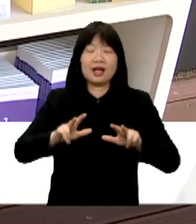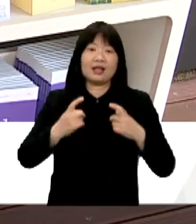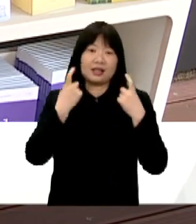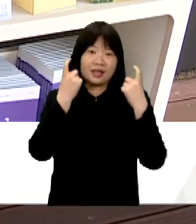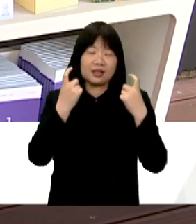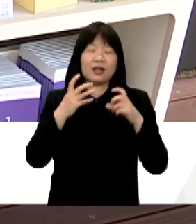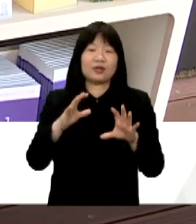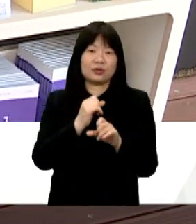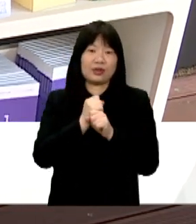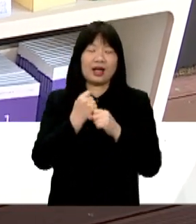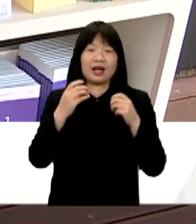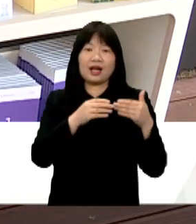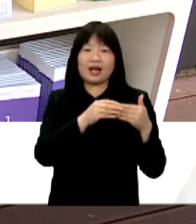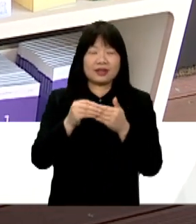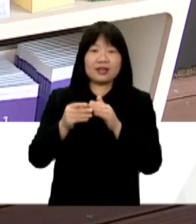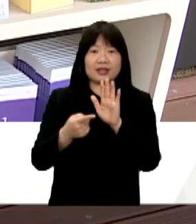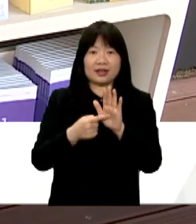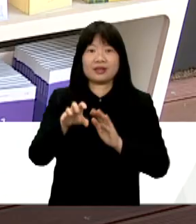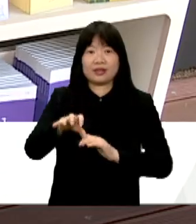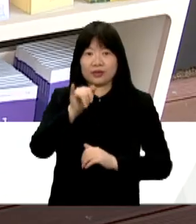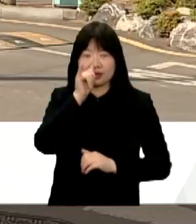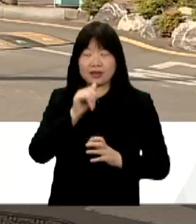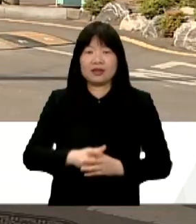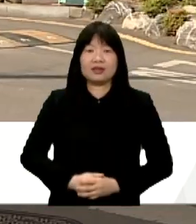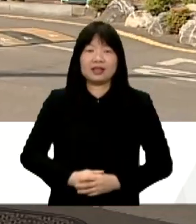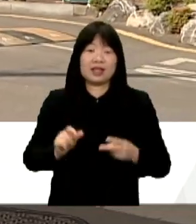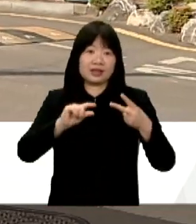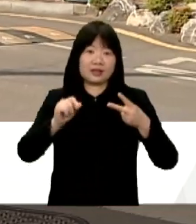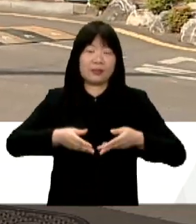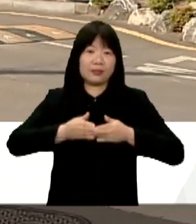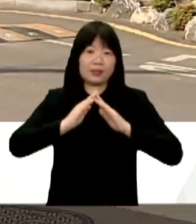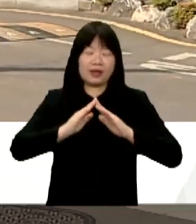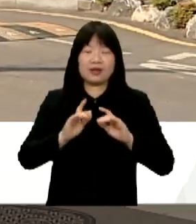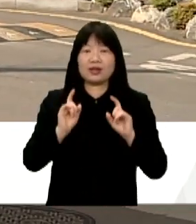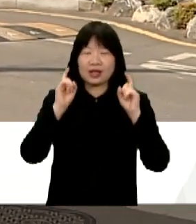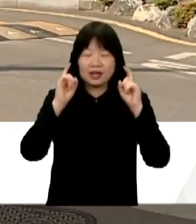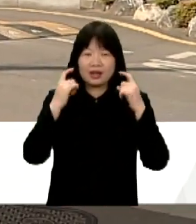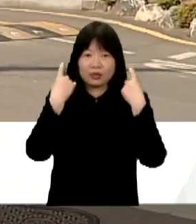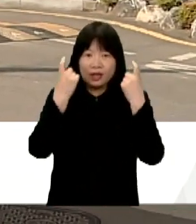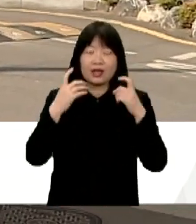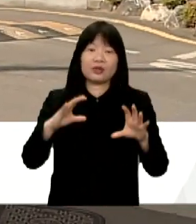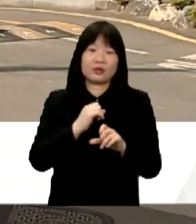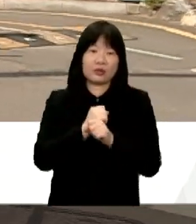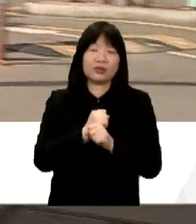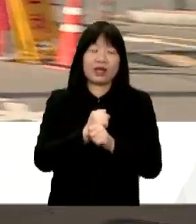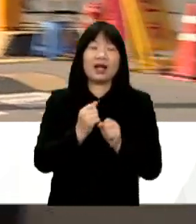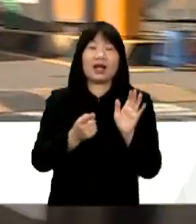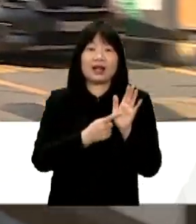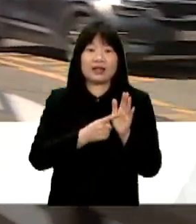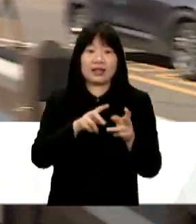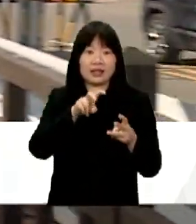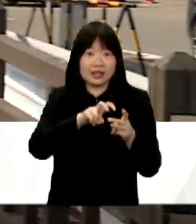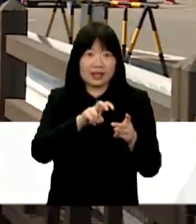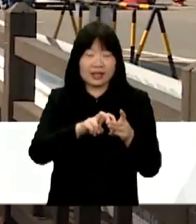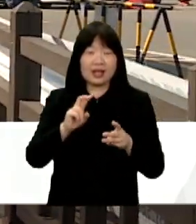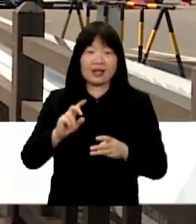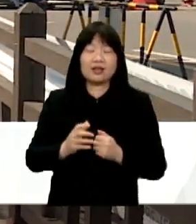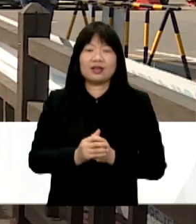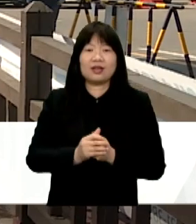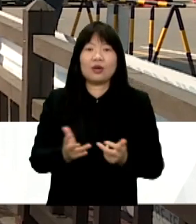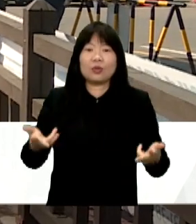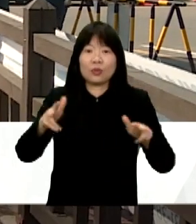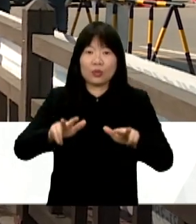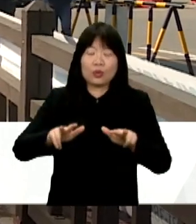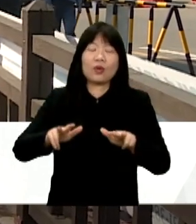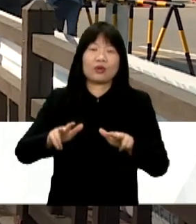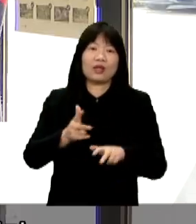안양예술공원에는 관광종합 안내센터가 운영되고 있습니다. 지난 2월 설치된 관광종합 안내센터는 예술공원